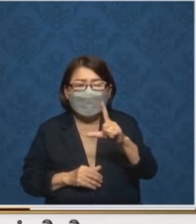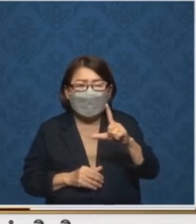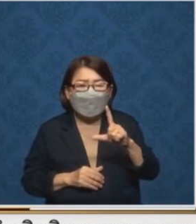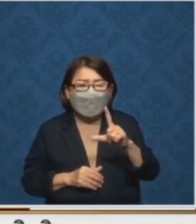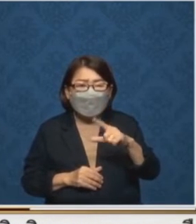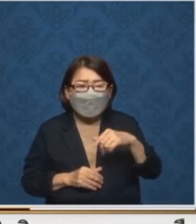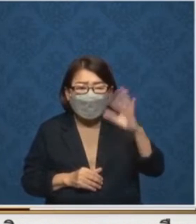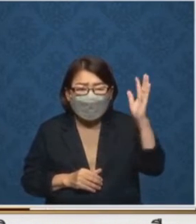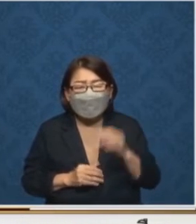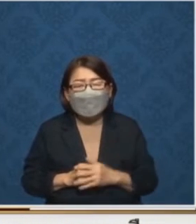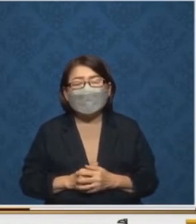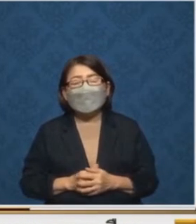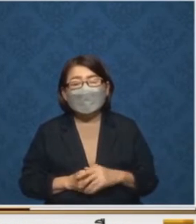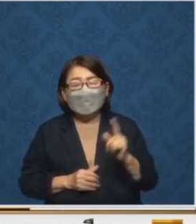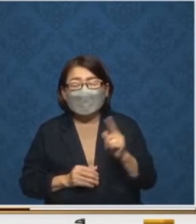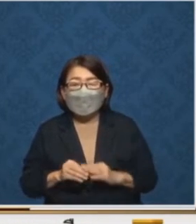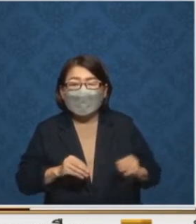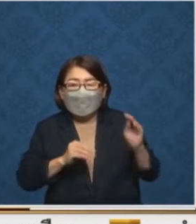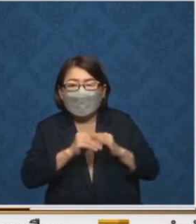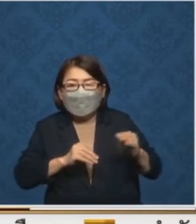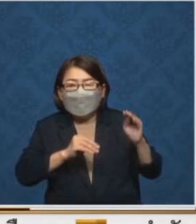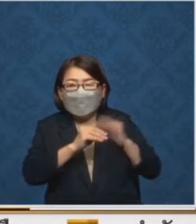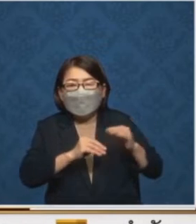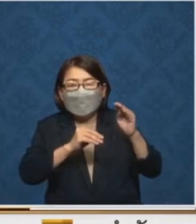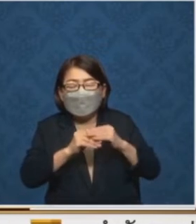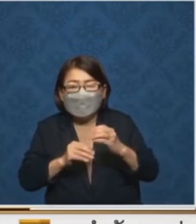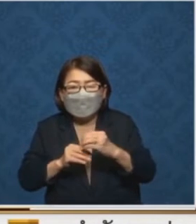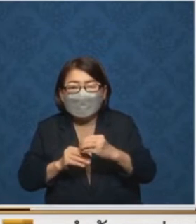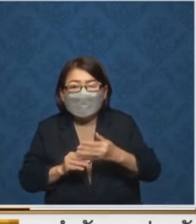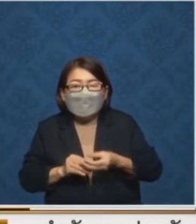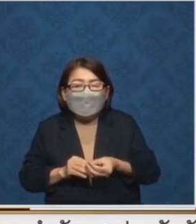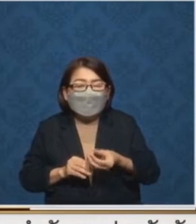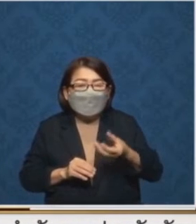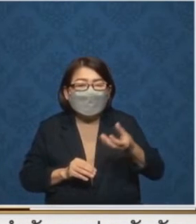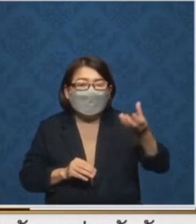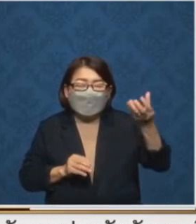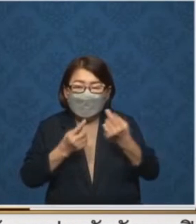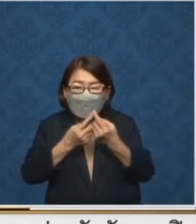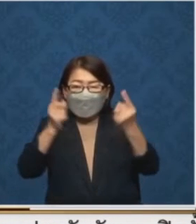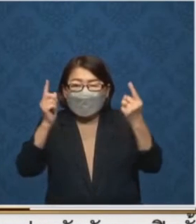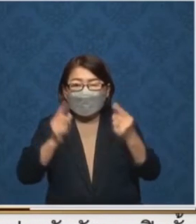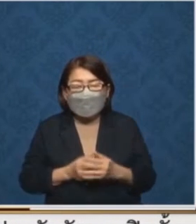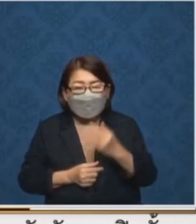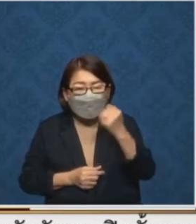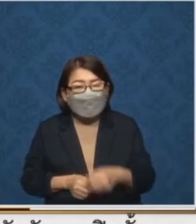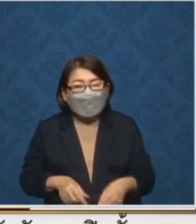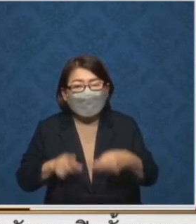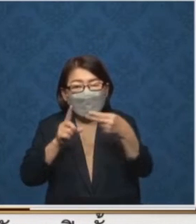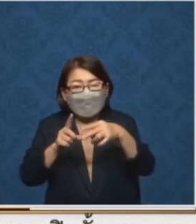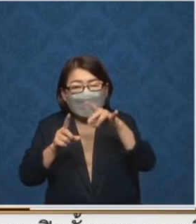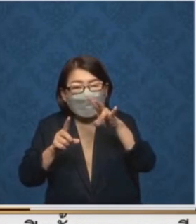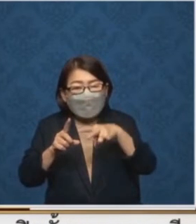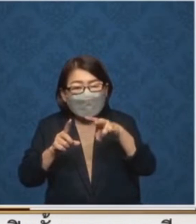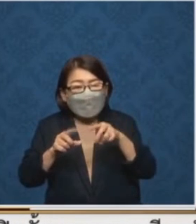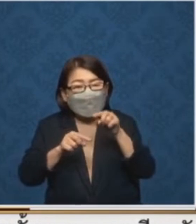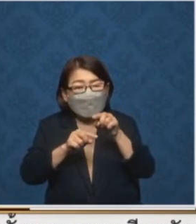จรรย1,17,000 ว่าเปอรเซ็ต์นี่ย้ำนะครี 64 นี่เพียง 8 เดือนเท่านั้นนะครับแต